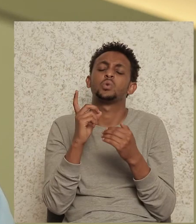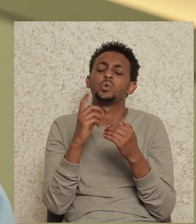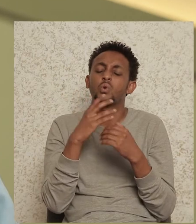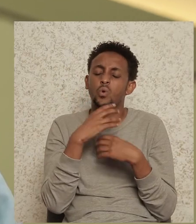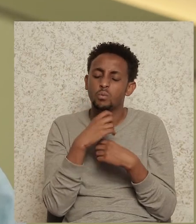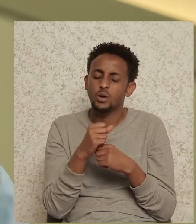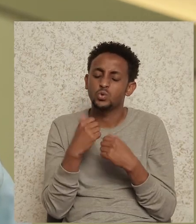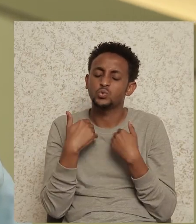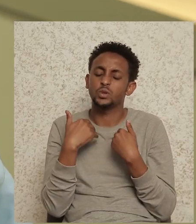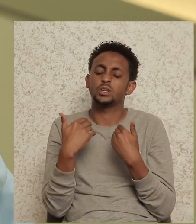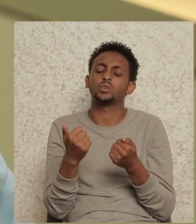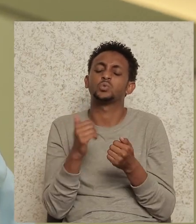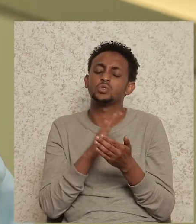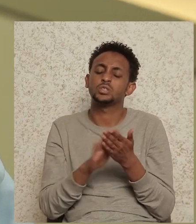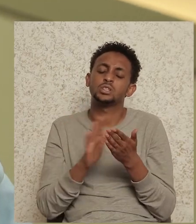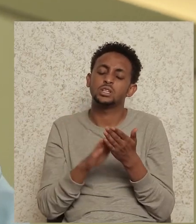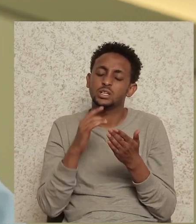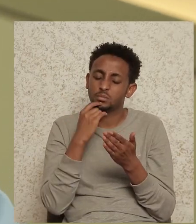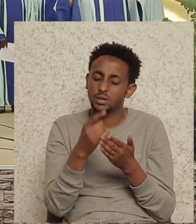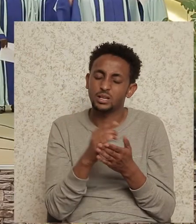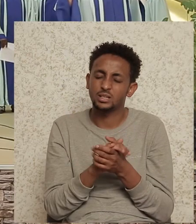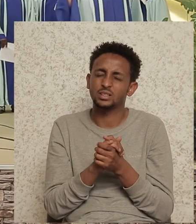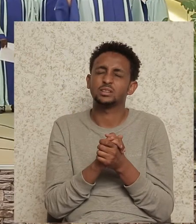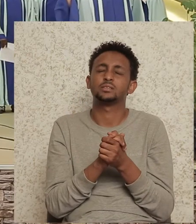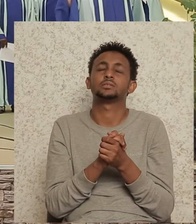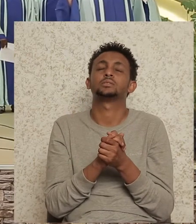ሆይ ጎልማሶችን ወጣቶችን ይቅርበል